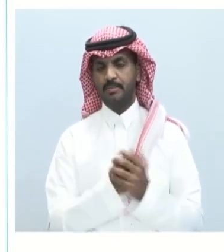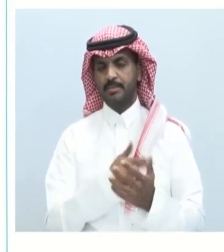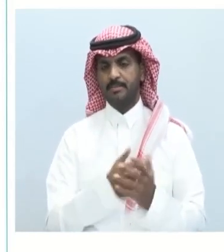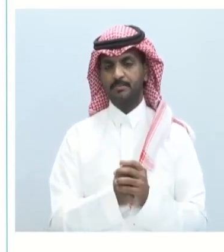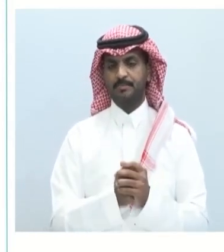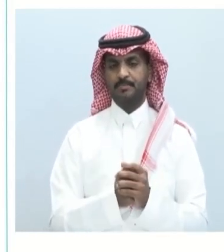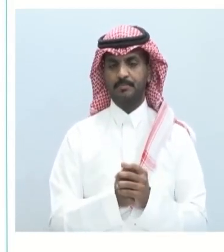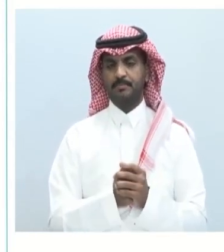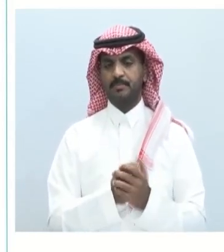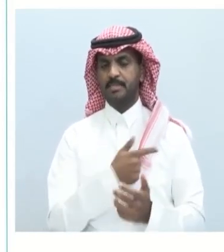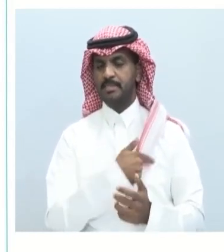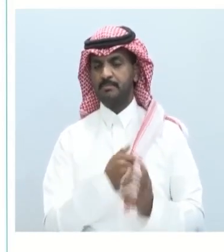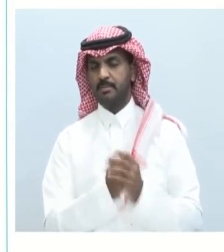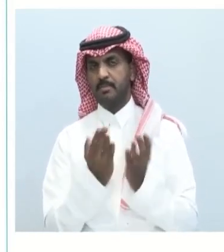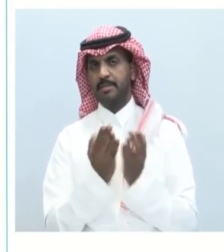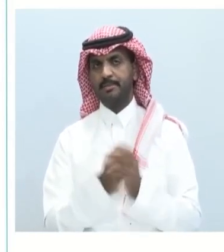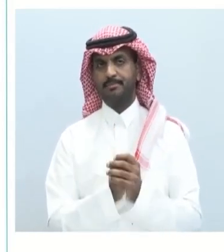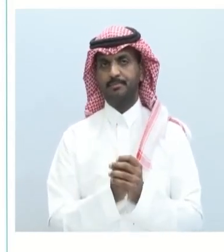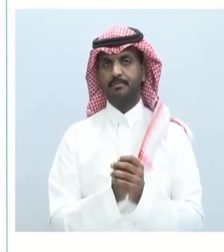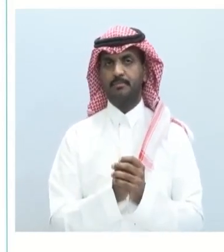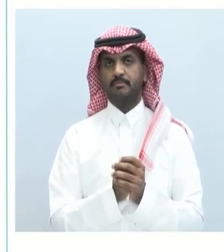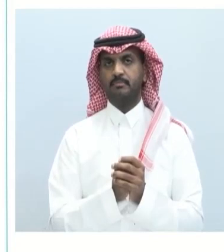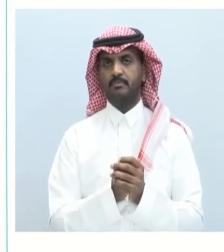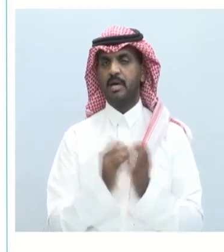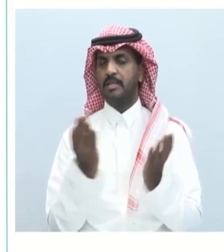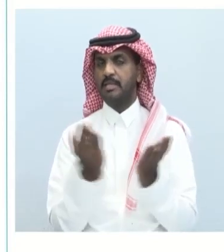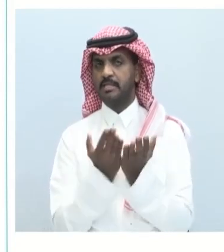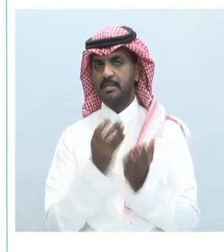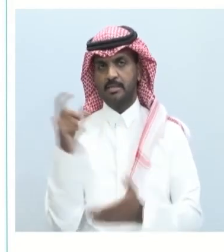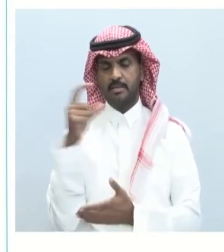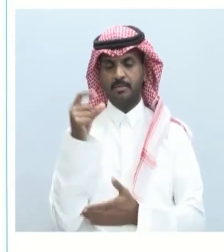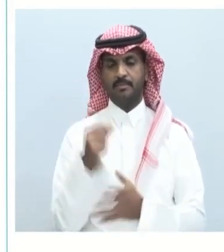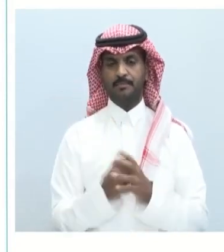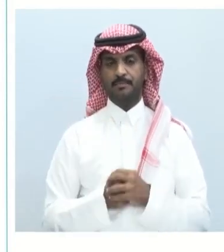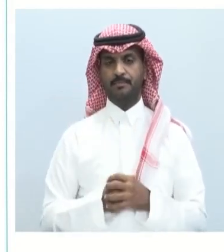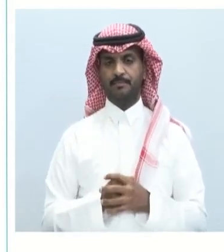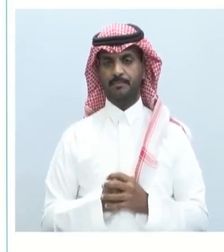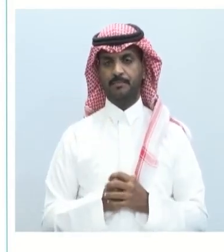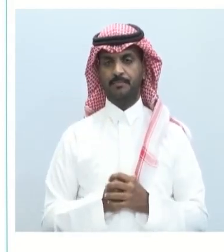الماده نقوم بكتابه اسم الماده على سبيل المثال الدراسات الاسلاميه